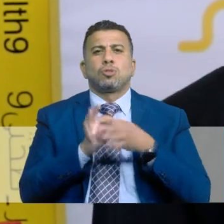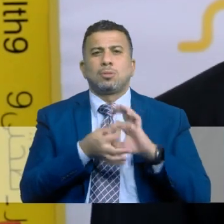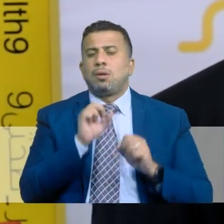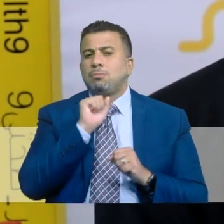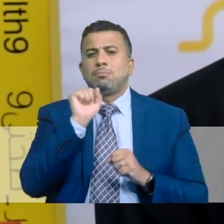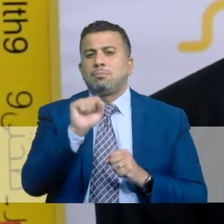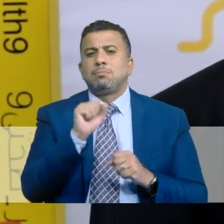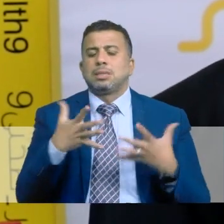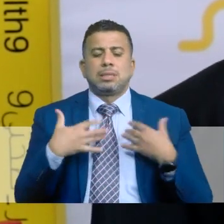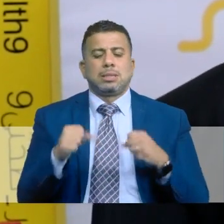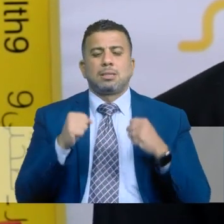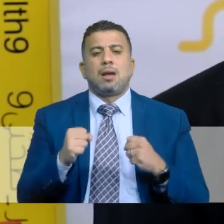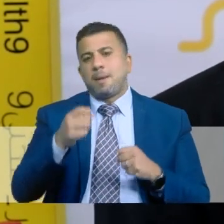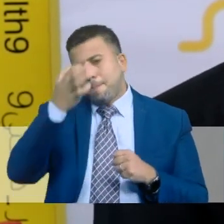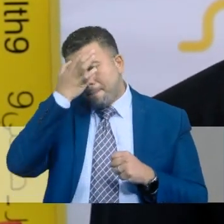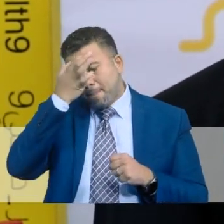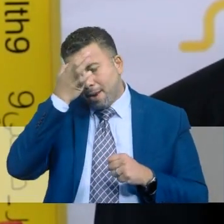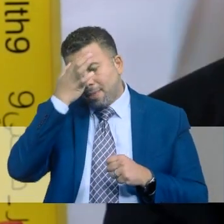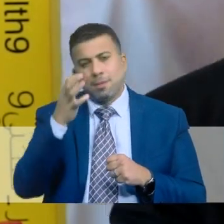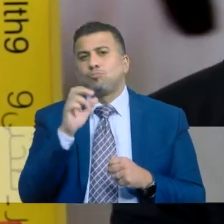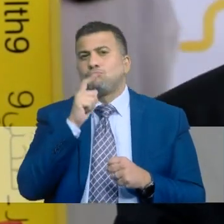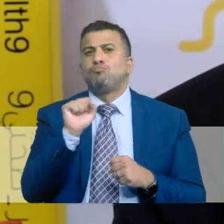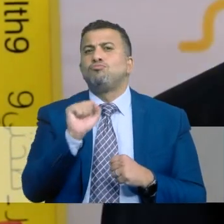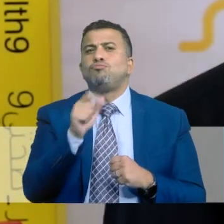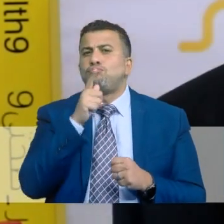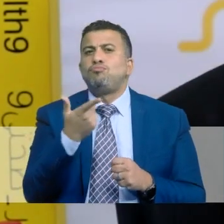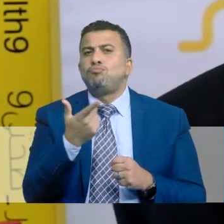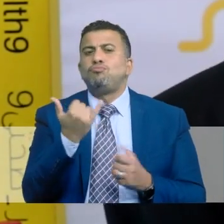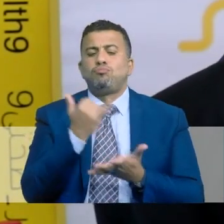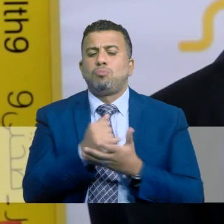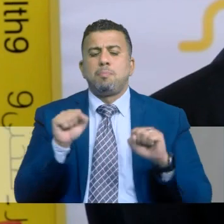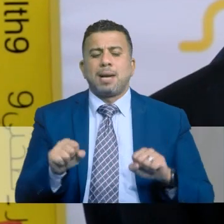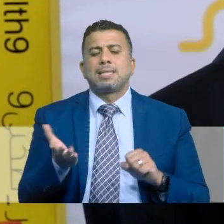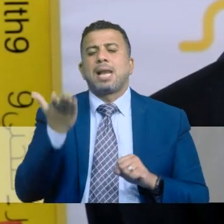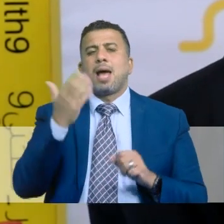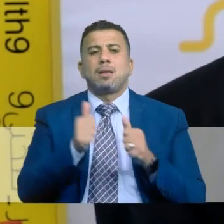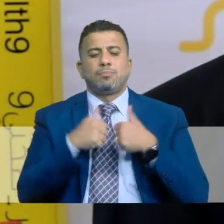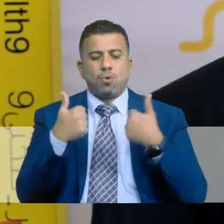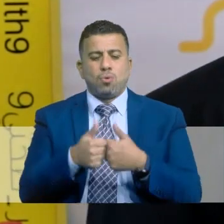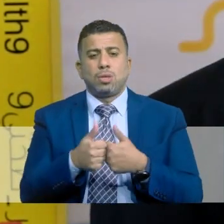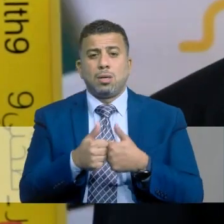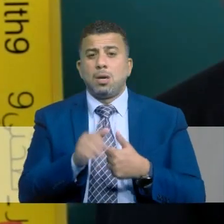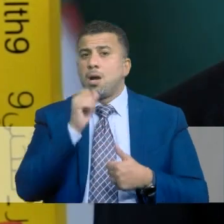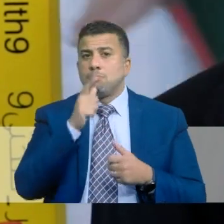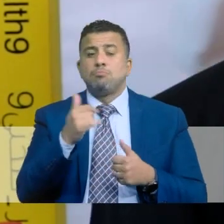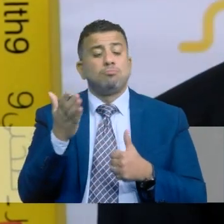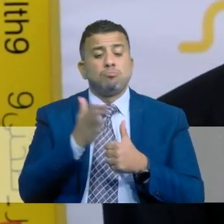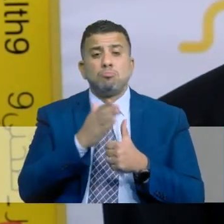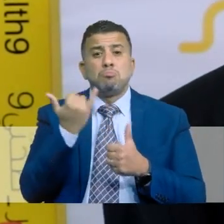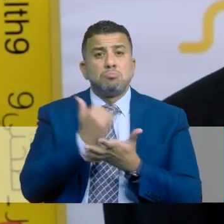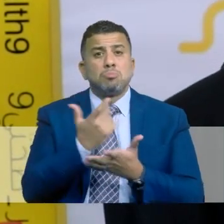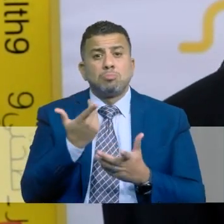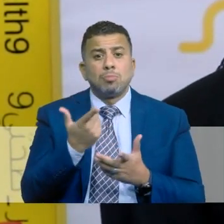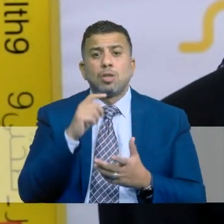لها علاقة بالصحة أو بالأمراض خلينا نقول اللي هي تقع تحت مظلة المجلس الأعلى لشؤون الأسرة. طبعا على رأس هذه كلها